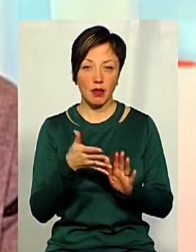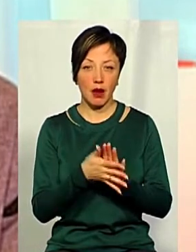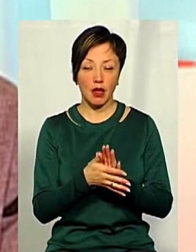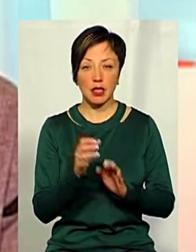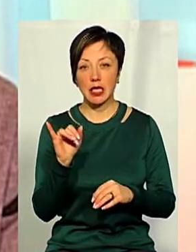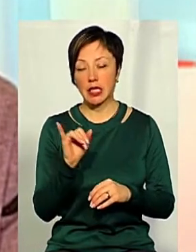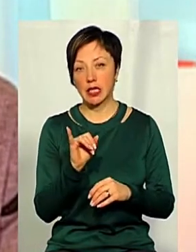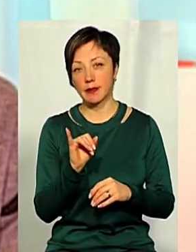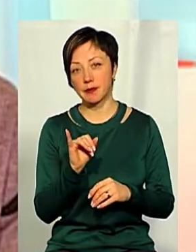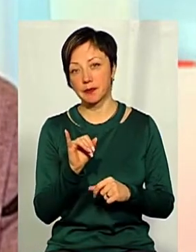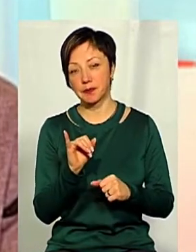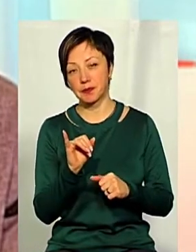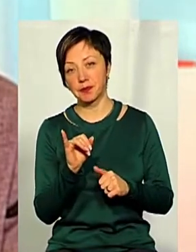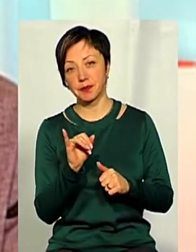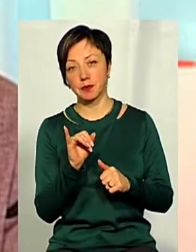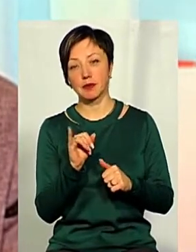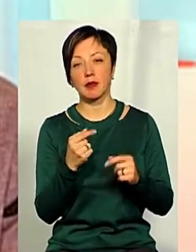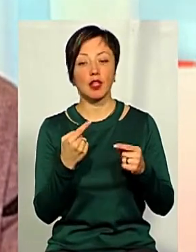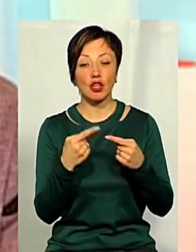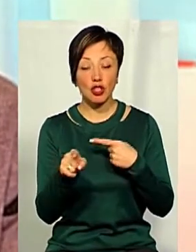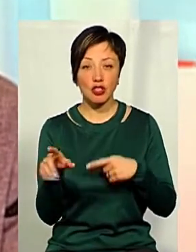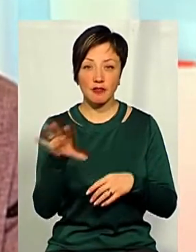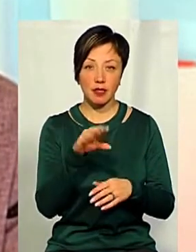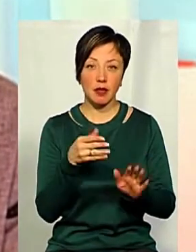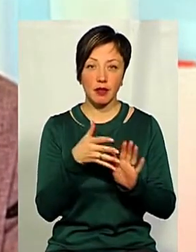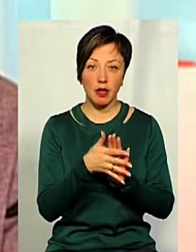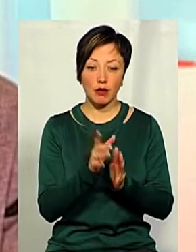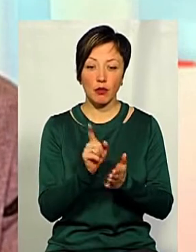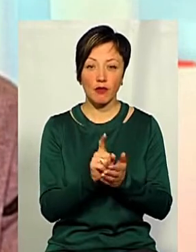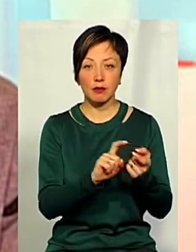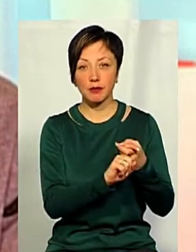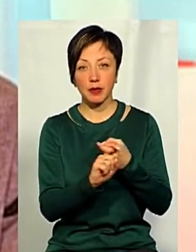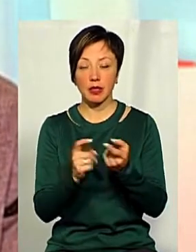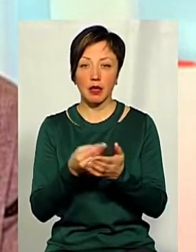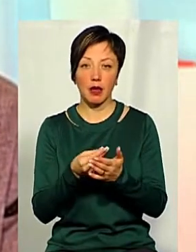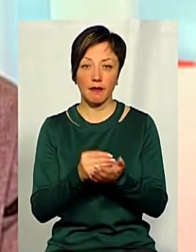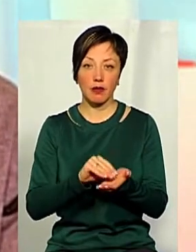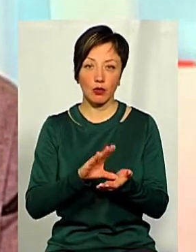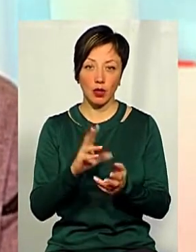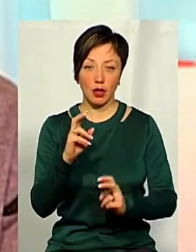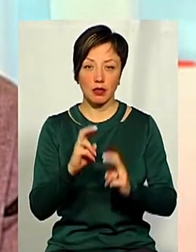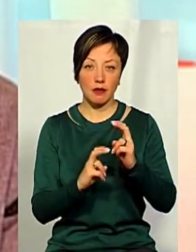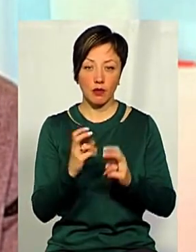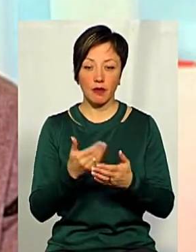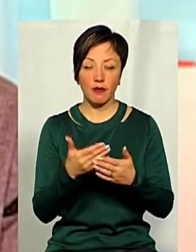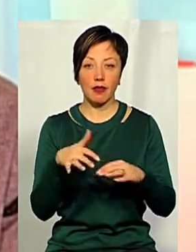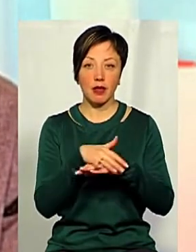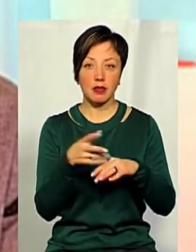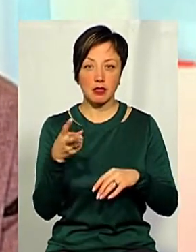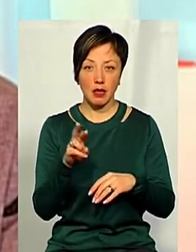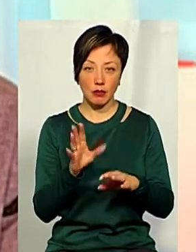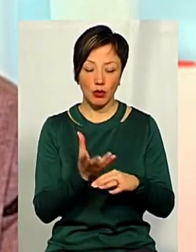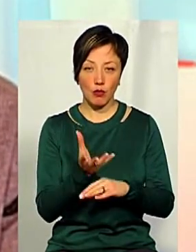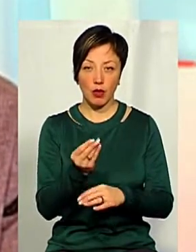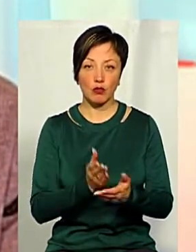І інші всі витрати повинні генеруватися від тарифу, який буде надходити на завод, від населення, які будуть